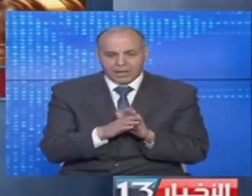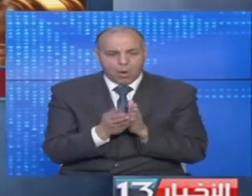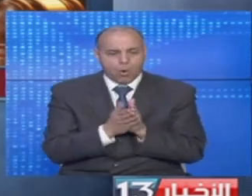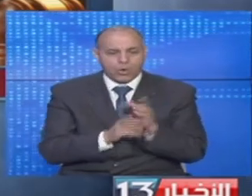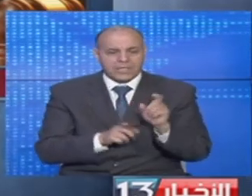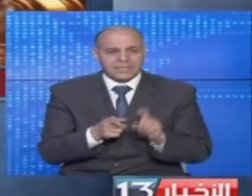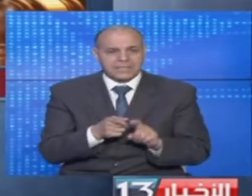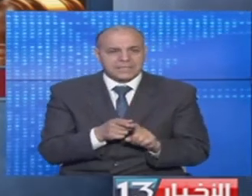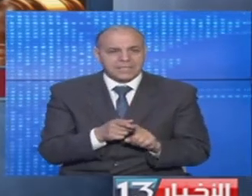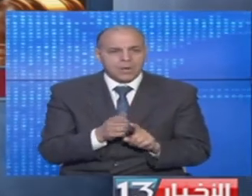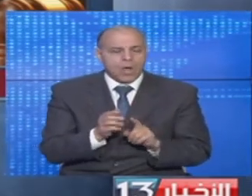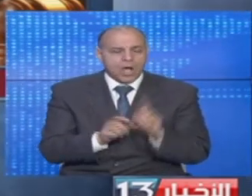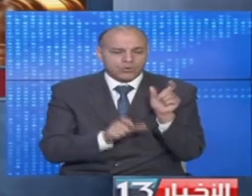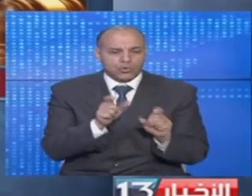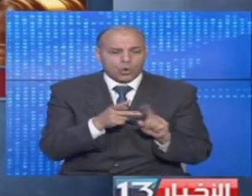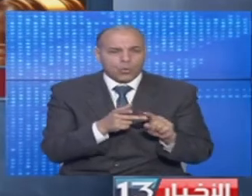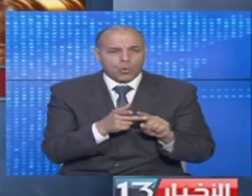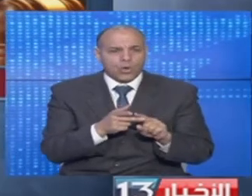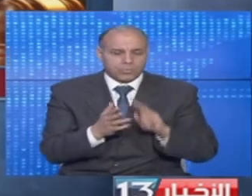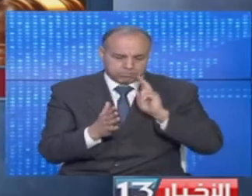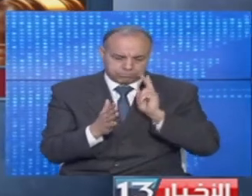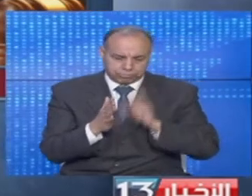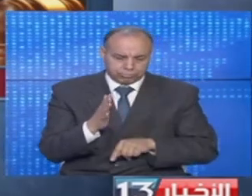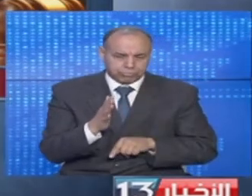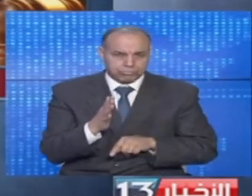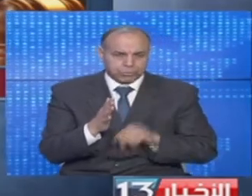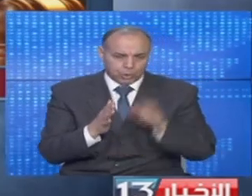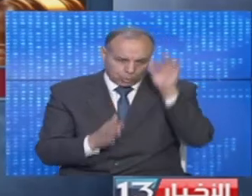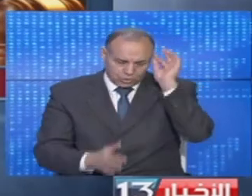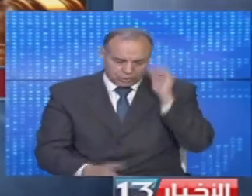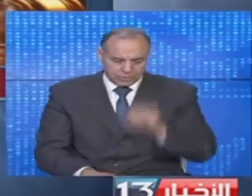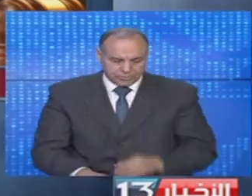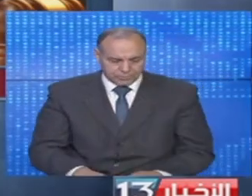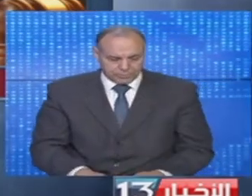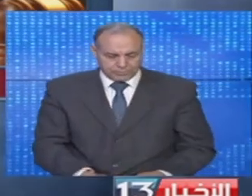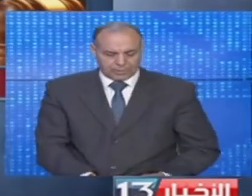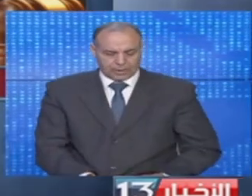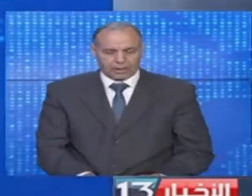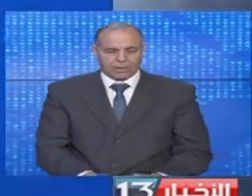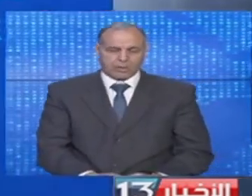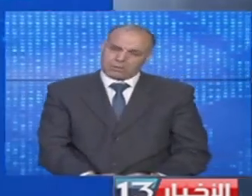حقوق الإنسان والشعوب التي صادقت عليها تونس.